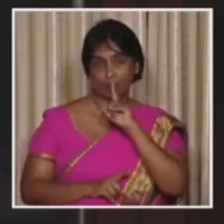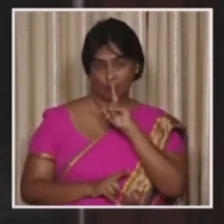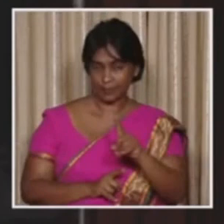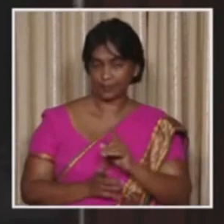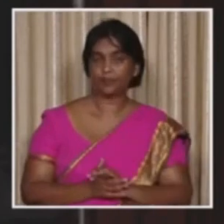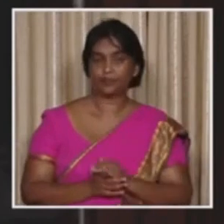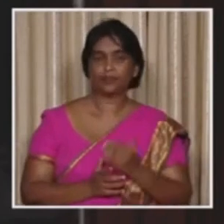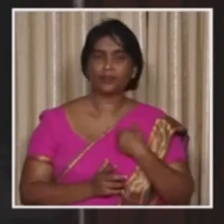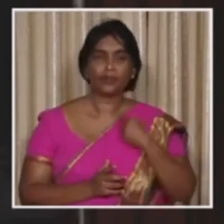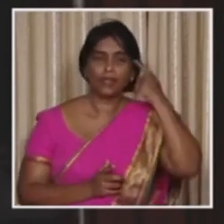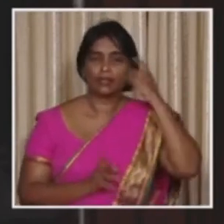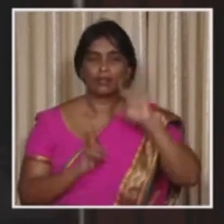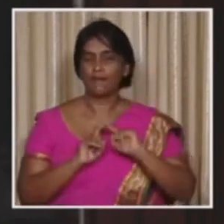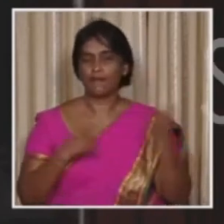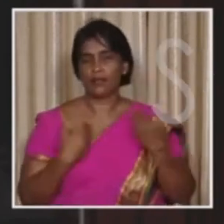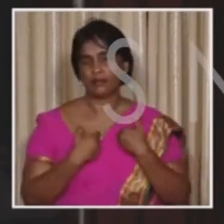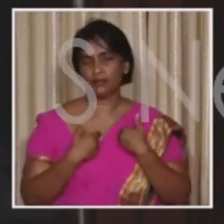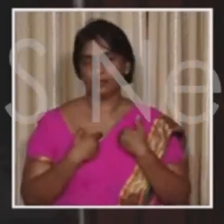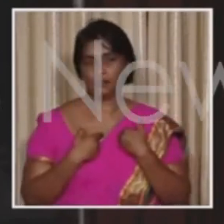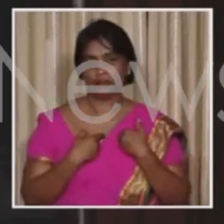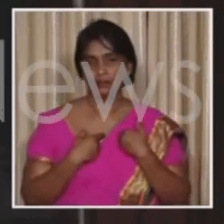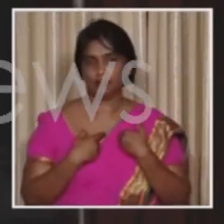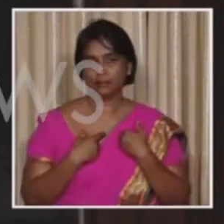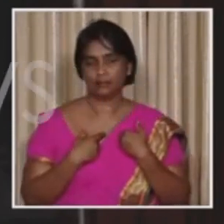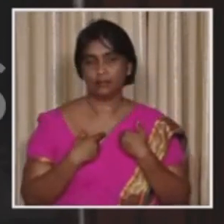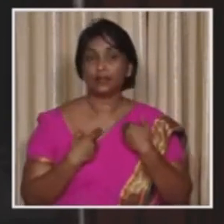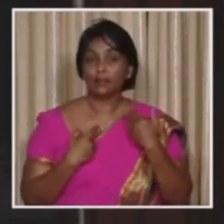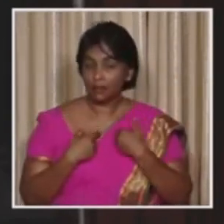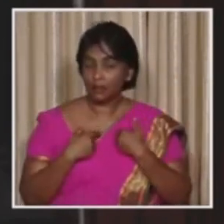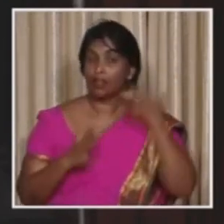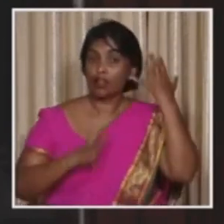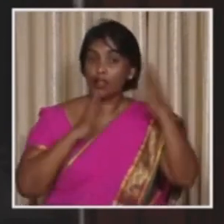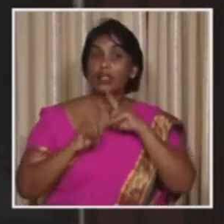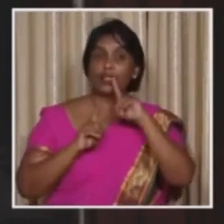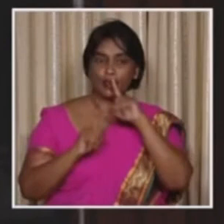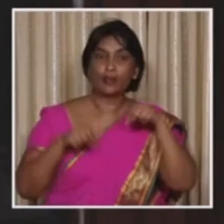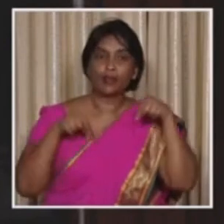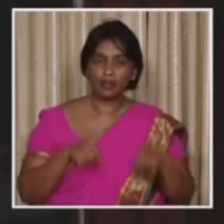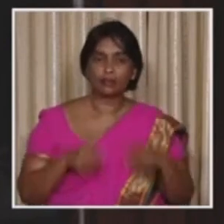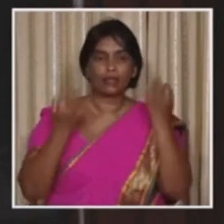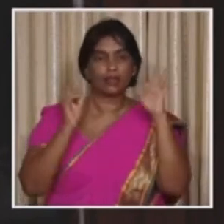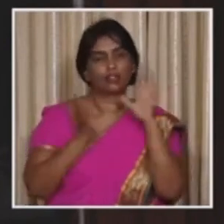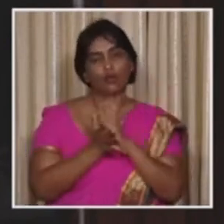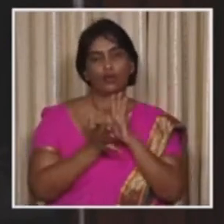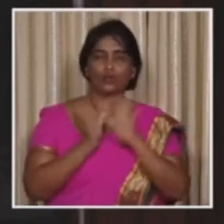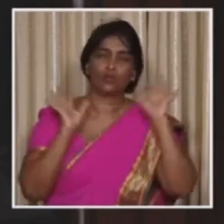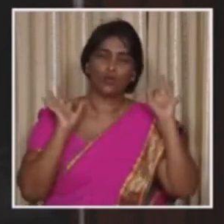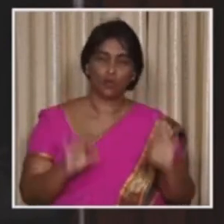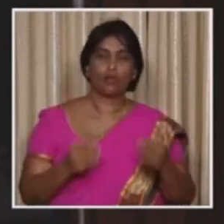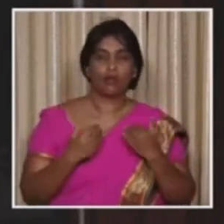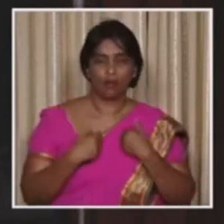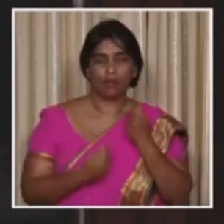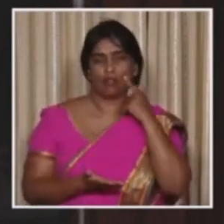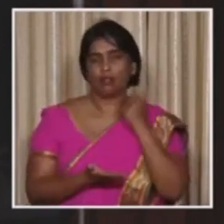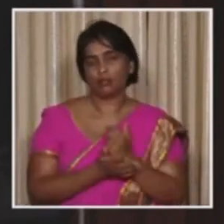කිව්වේ අපි හිතන්නේ ඊට වඩා වෙනස් විදිහට අපි ලෝකෙටම කිව්වනම් අපි මේ වෙලාවේ නිදහස් උත්සවේ පවත්වන්නේ නෑ අපිට තියෙන